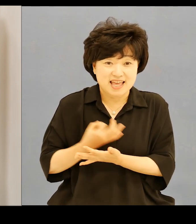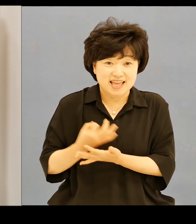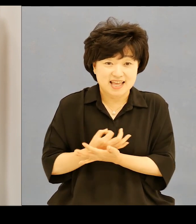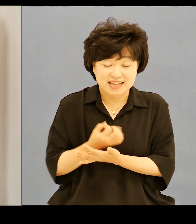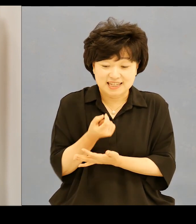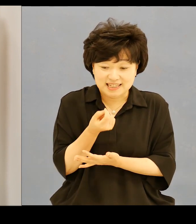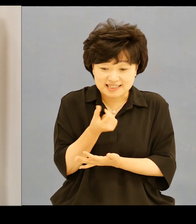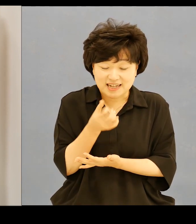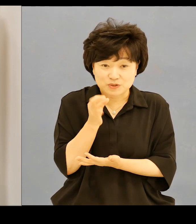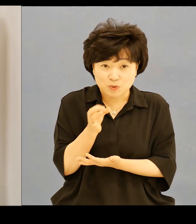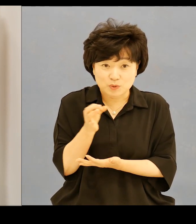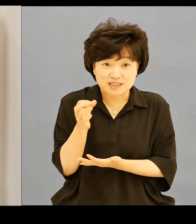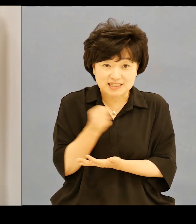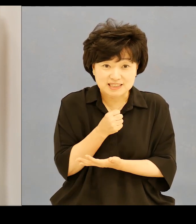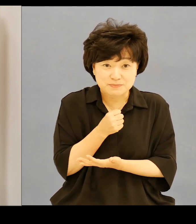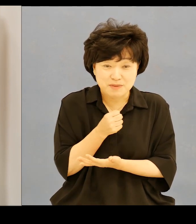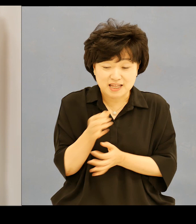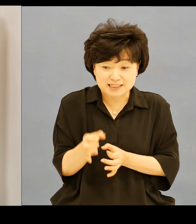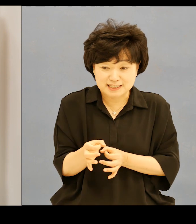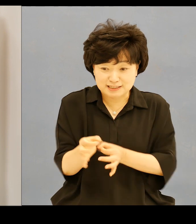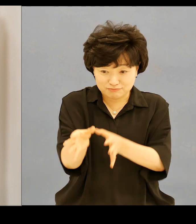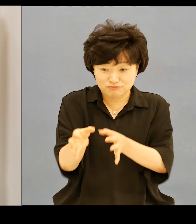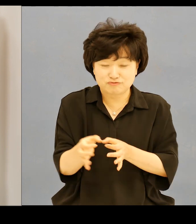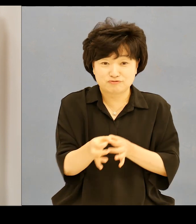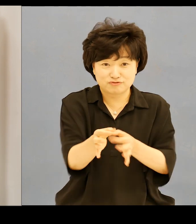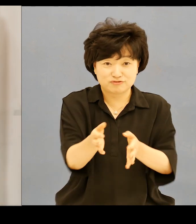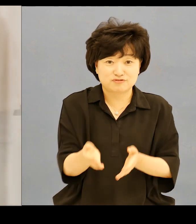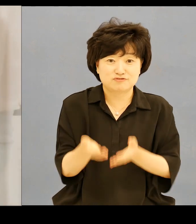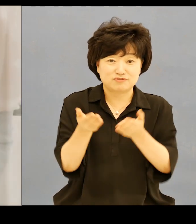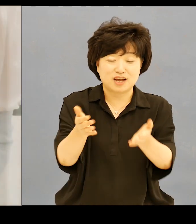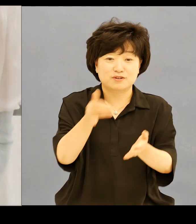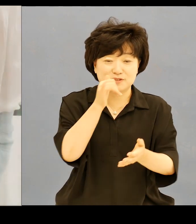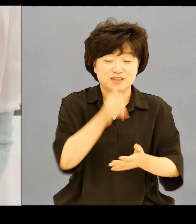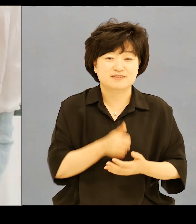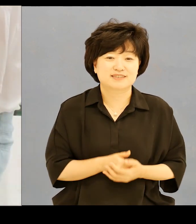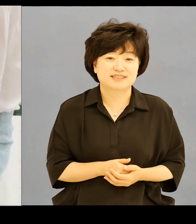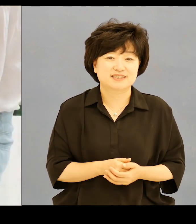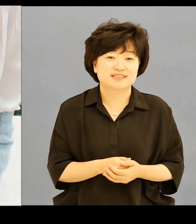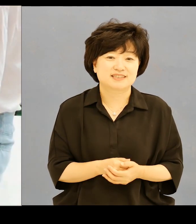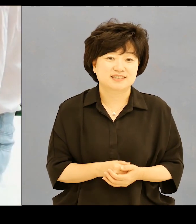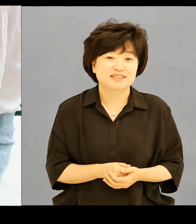정말 작은 금액인데 이게 조금 기부도 조금씩 하고 네, 있어요. 네. 그래서